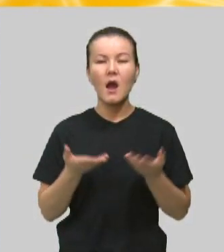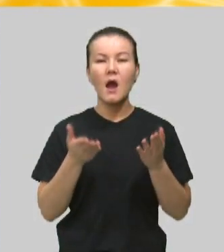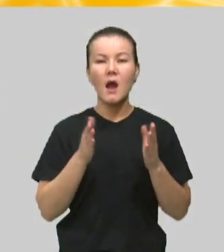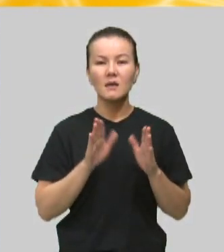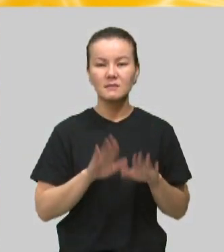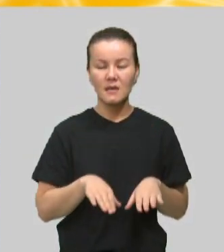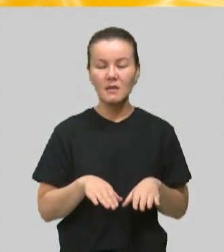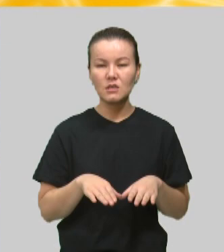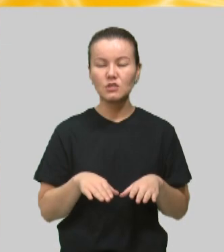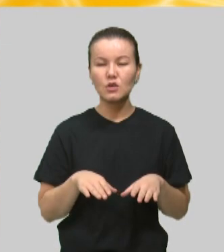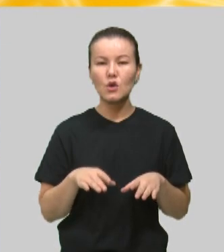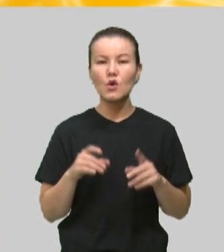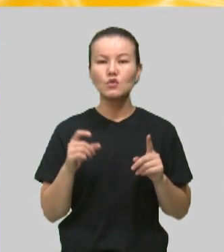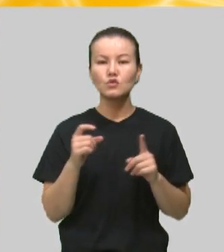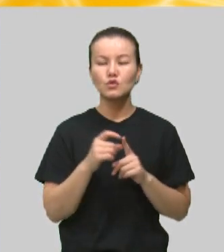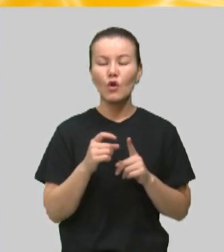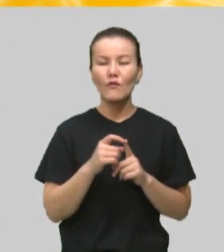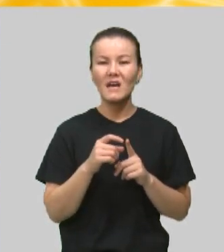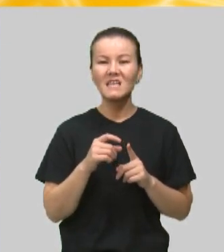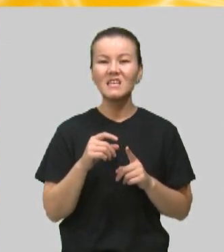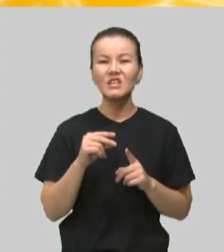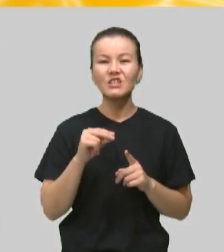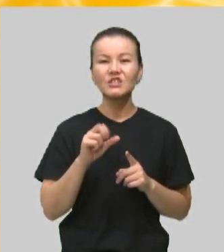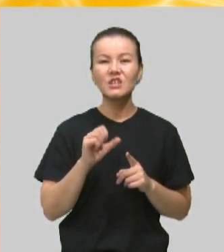Осталось слово «часто».